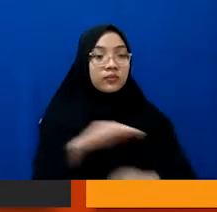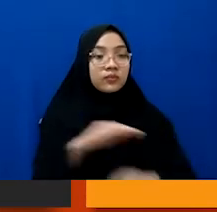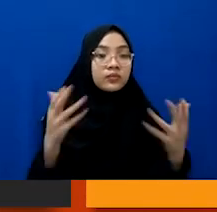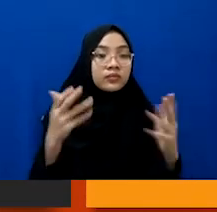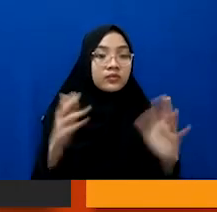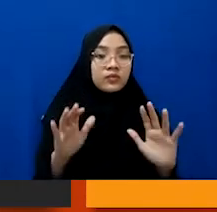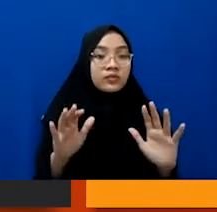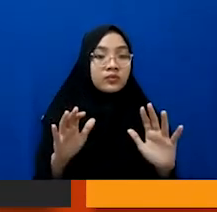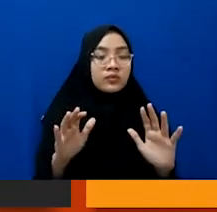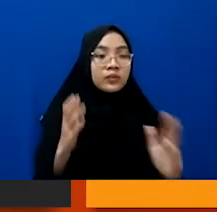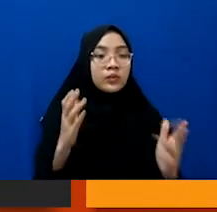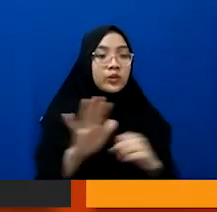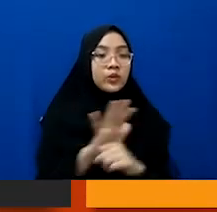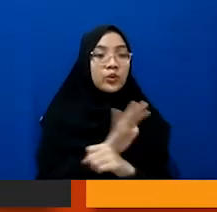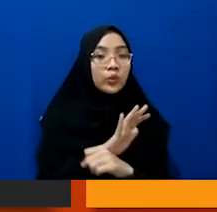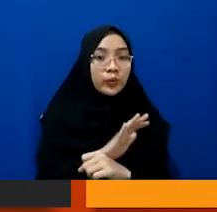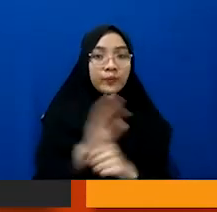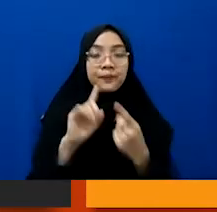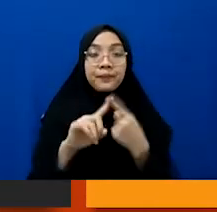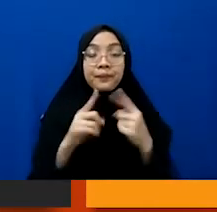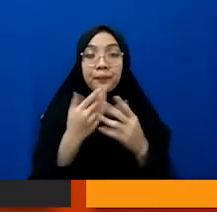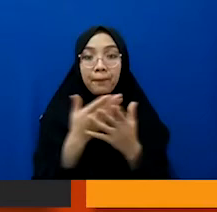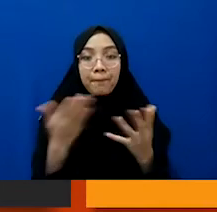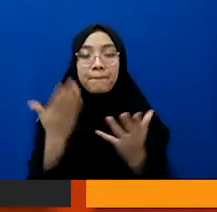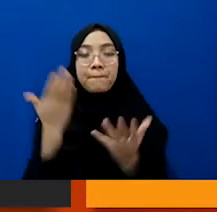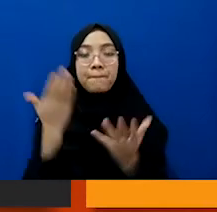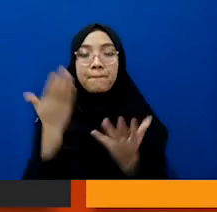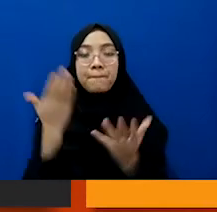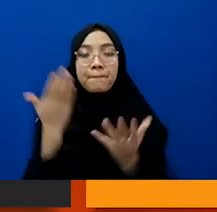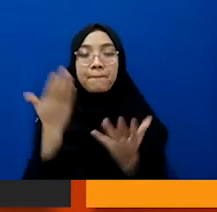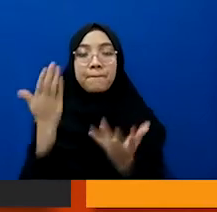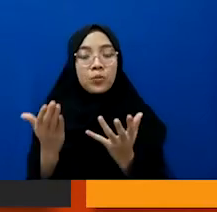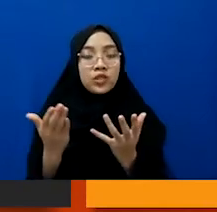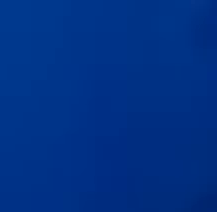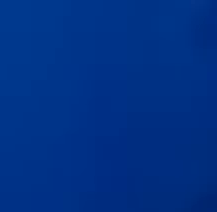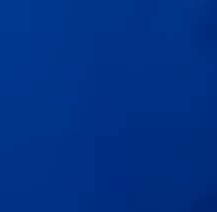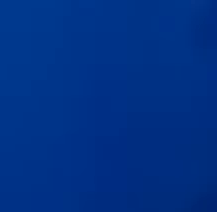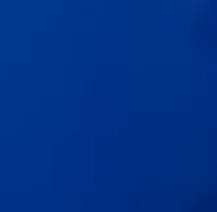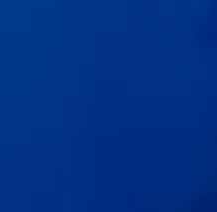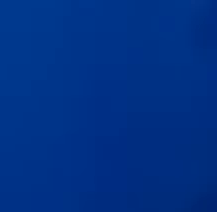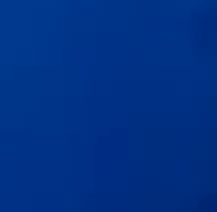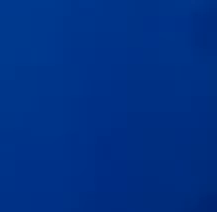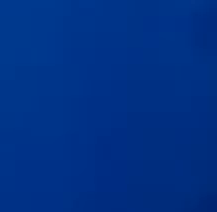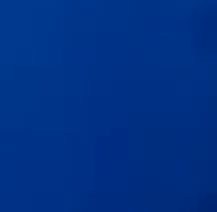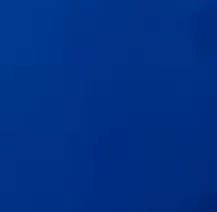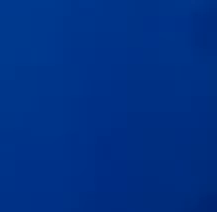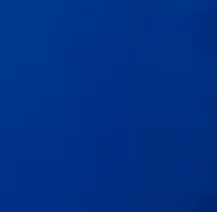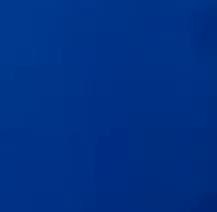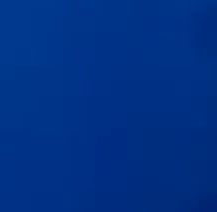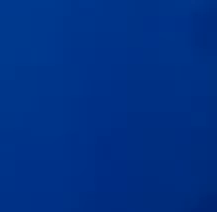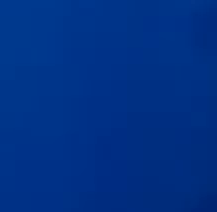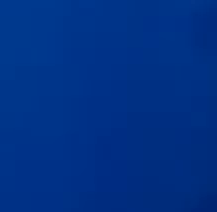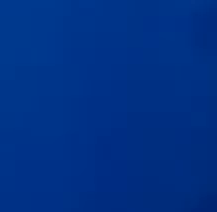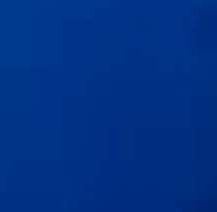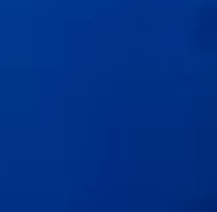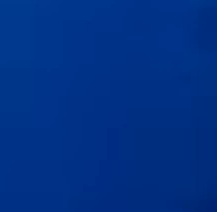setidaknya itu ya teman-teman nah mungkin kemudian kalau soal kisah sekses